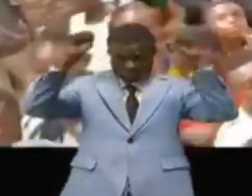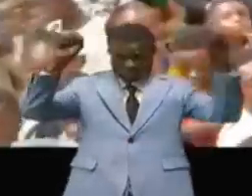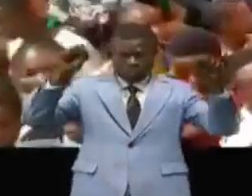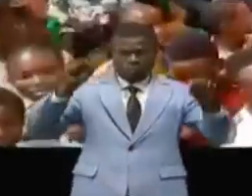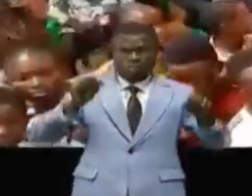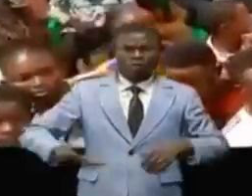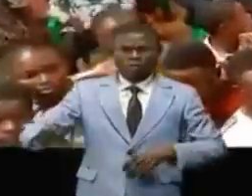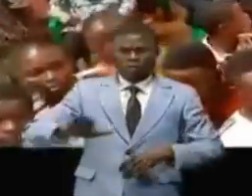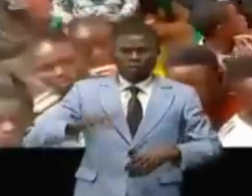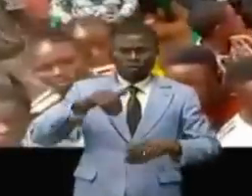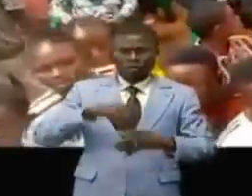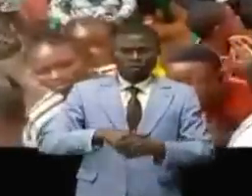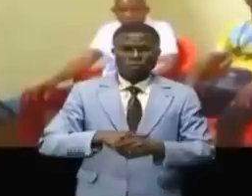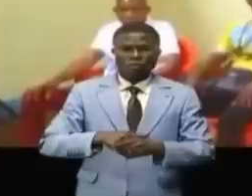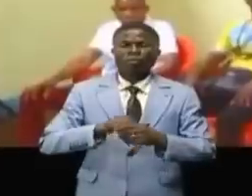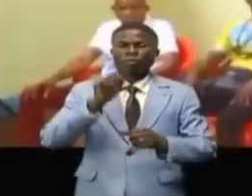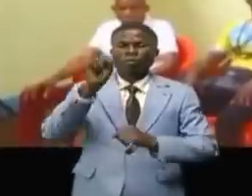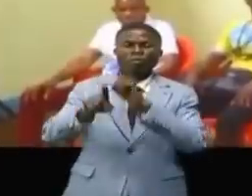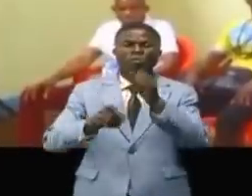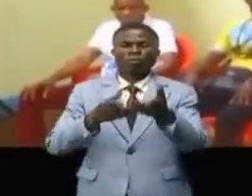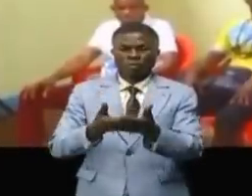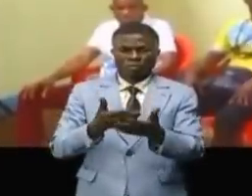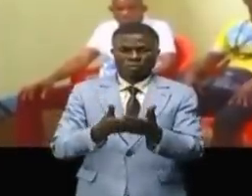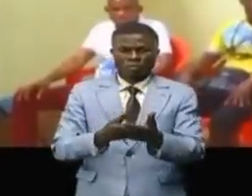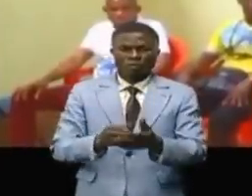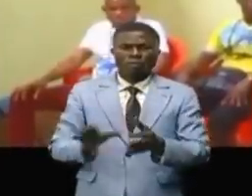c'était à travers un interrogatoire